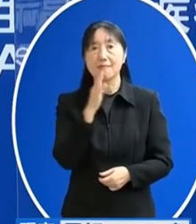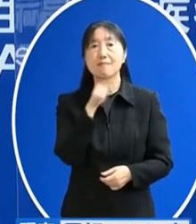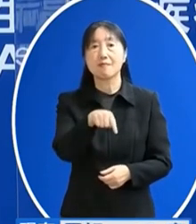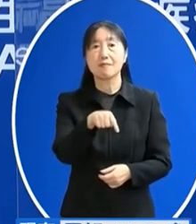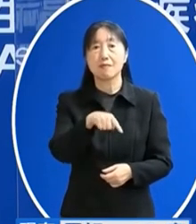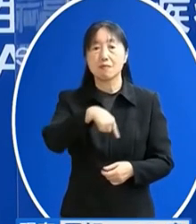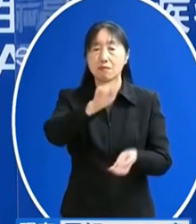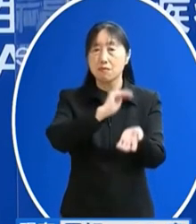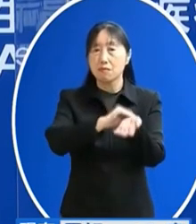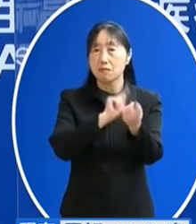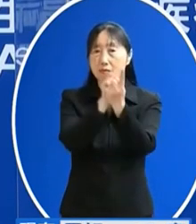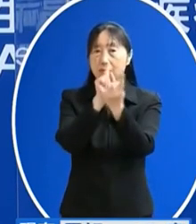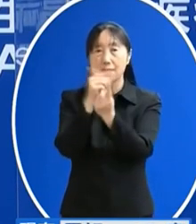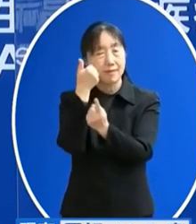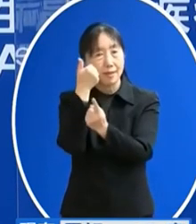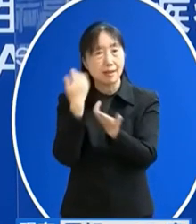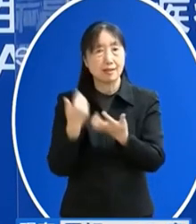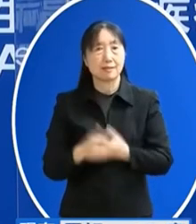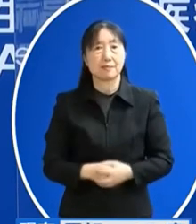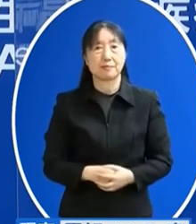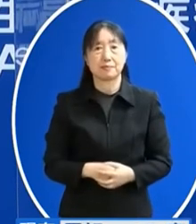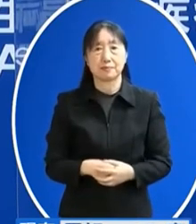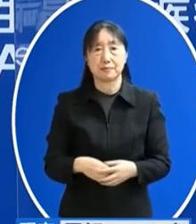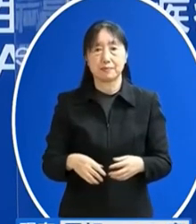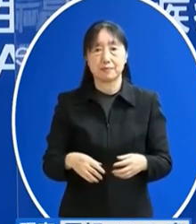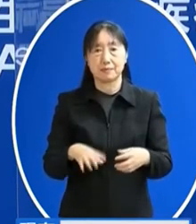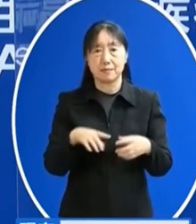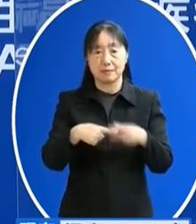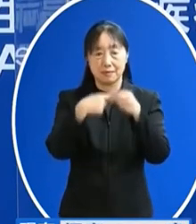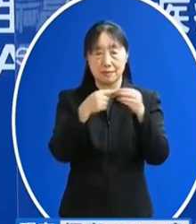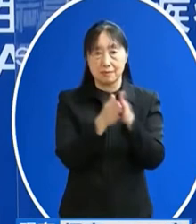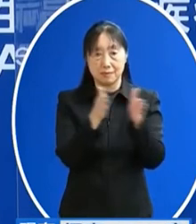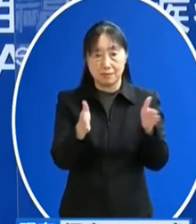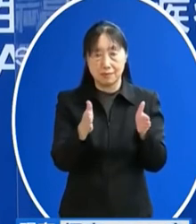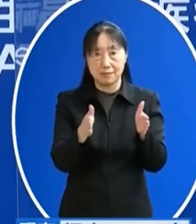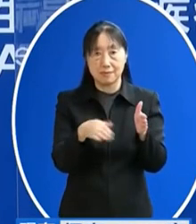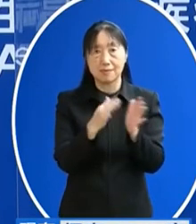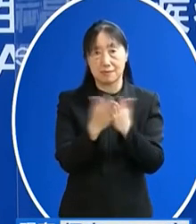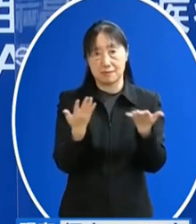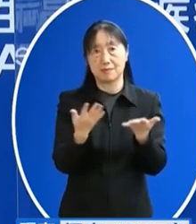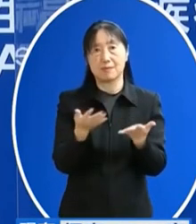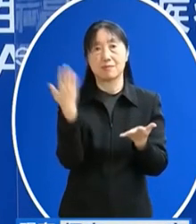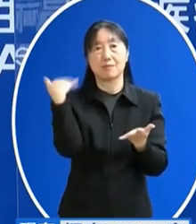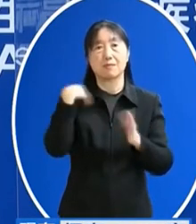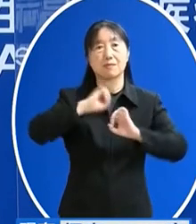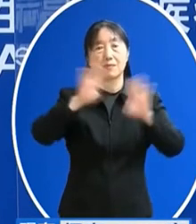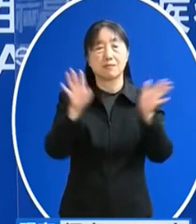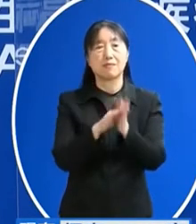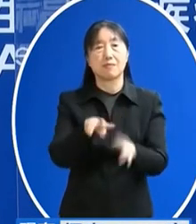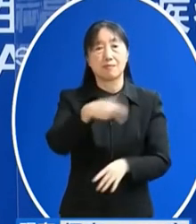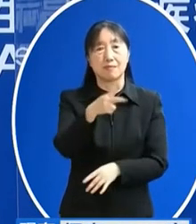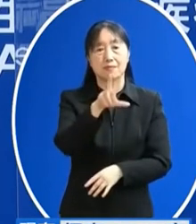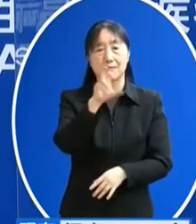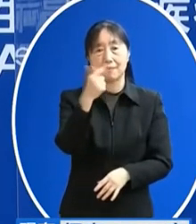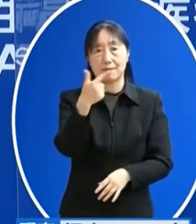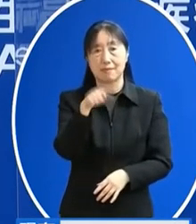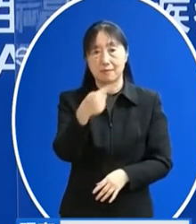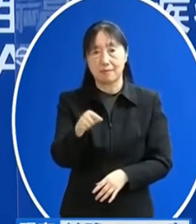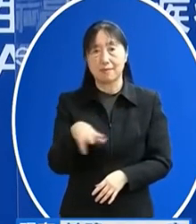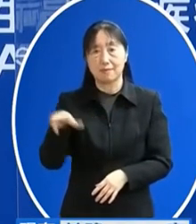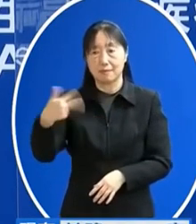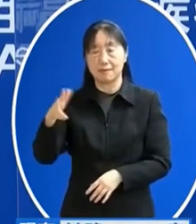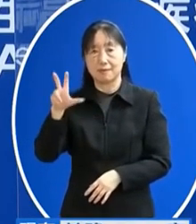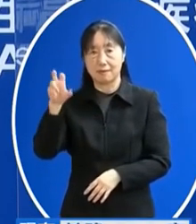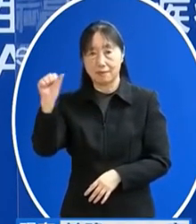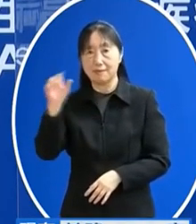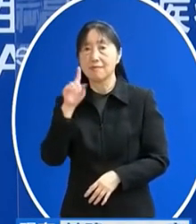医时候的接触者哈，那我们在第一阶段哈已经都检查，昨天跟大家报告过276人，那